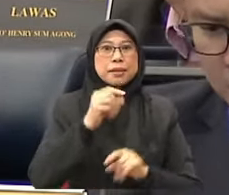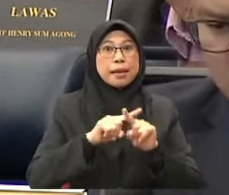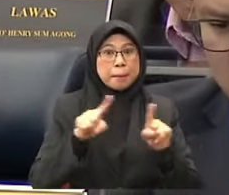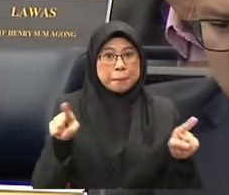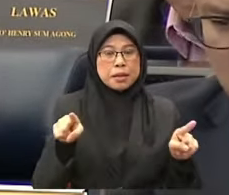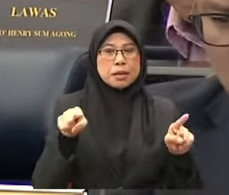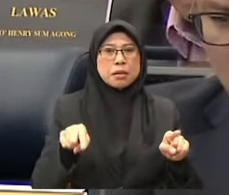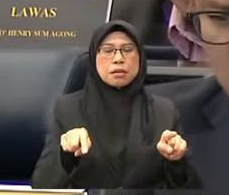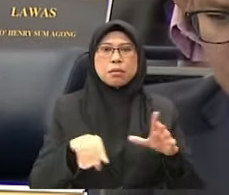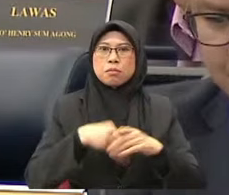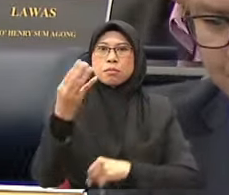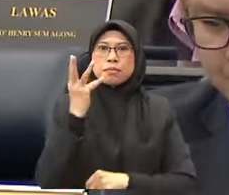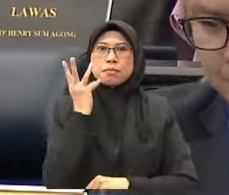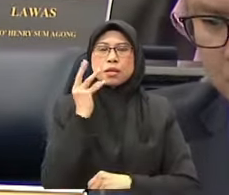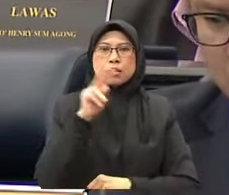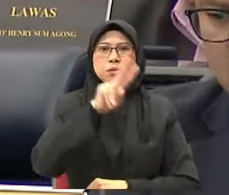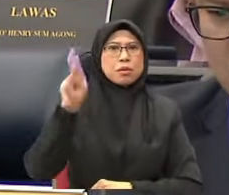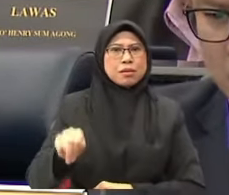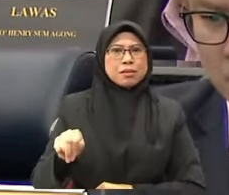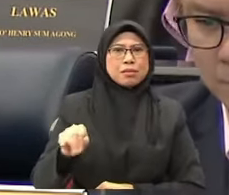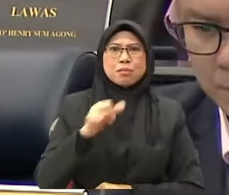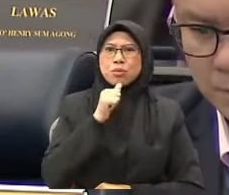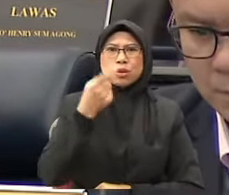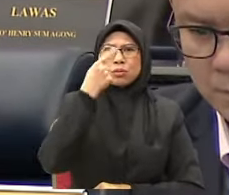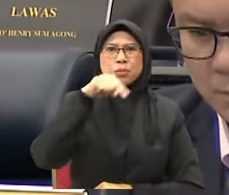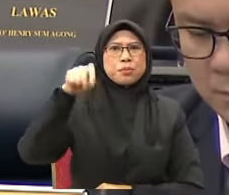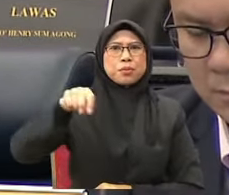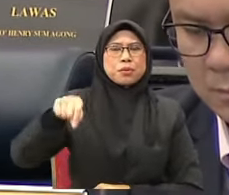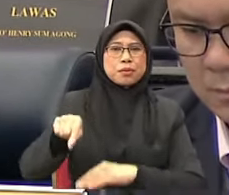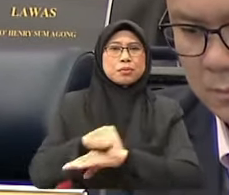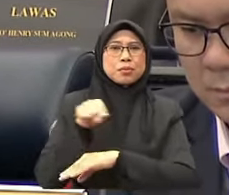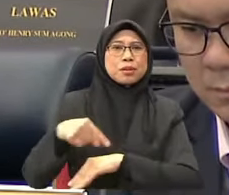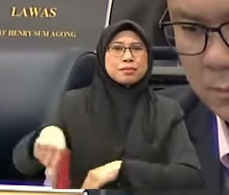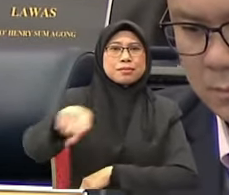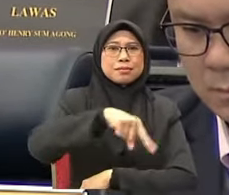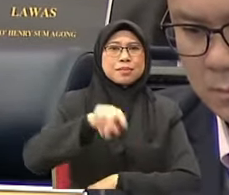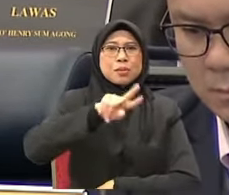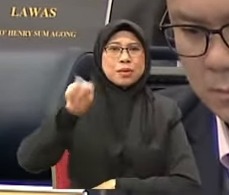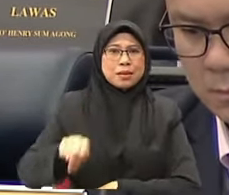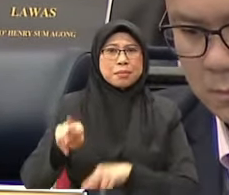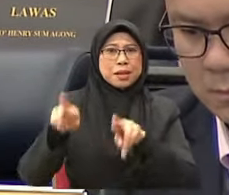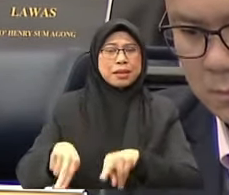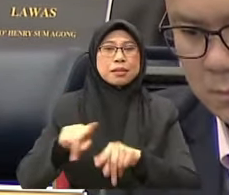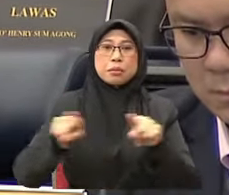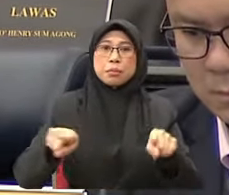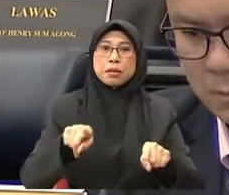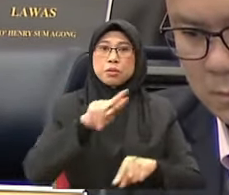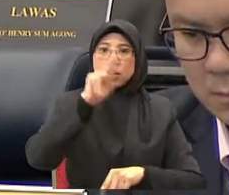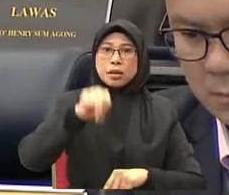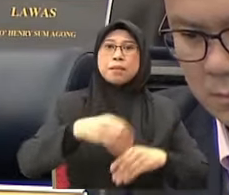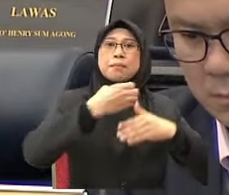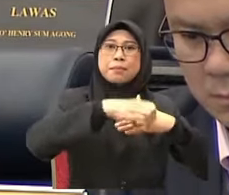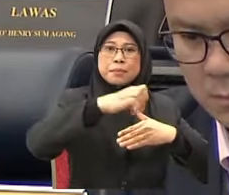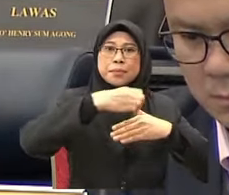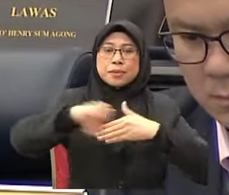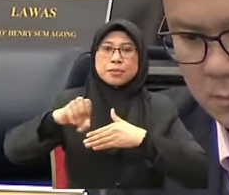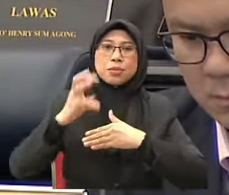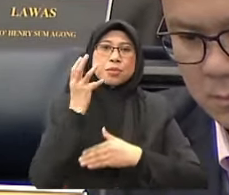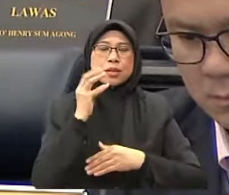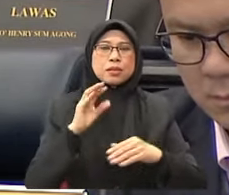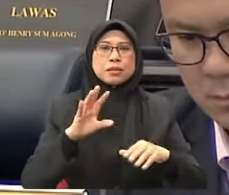ini, pengeluaran beras di Vietnam bukan hanya untuk keperluan penggunaan domestik sahaja. Malah Vietnam menjadi pengekspor beras sejak